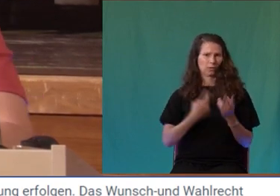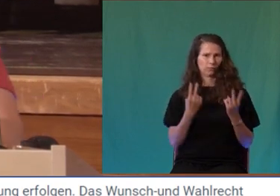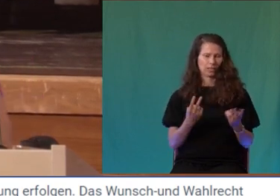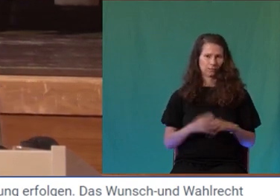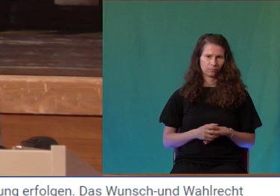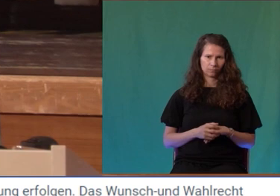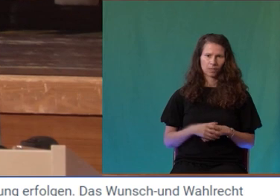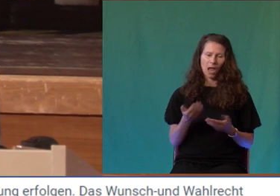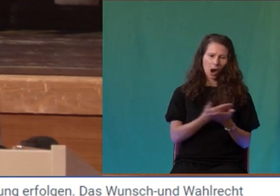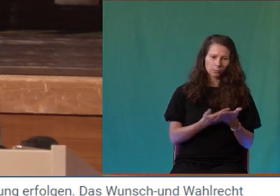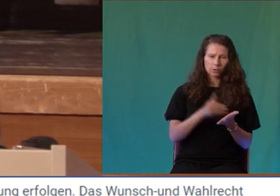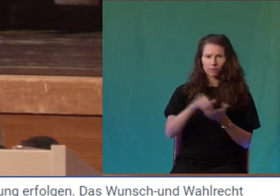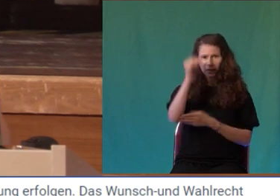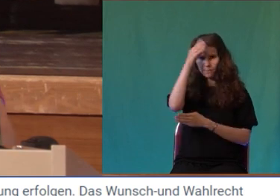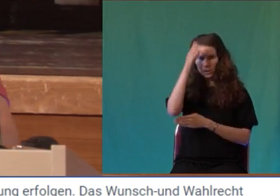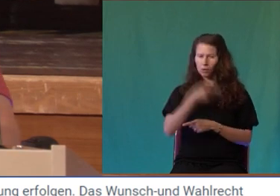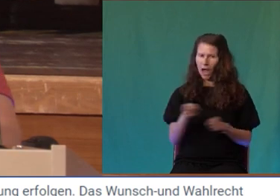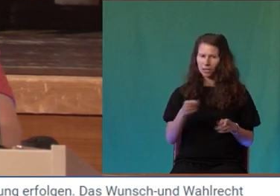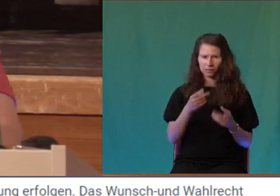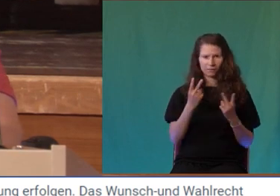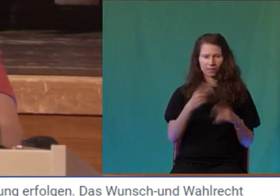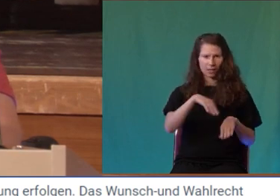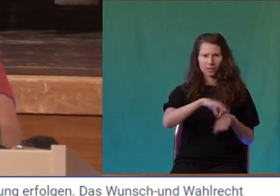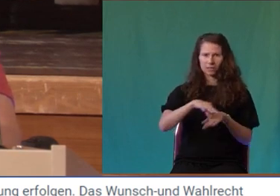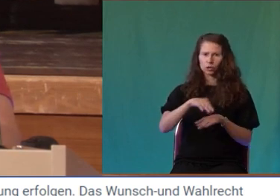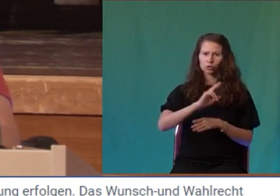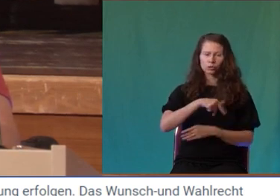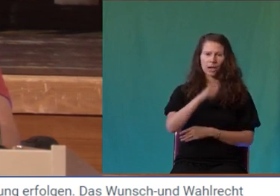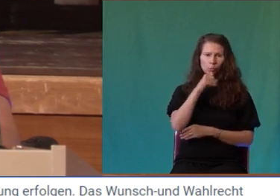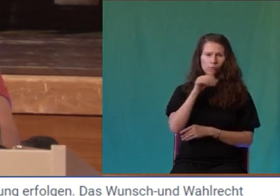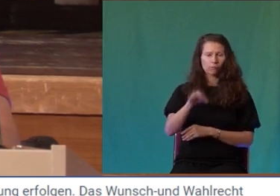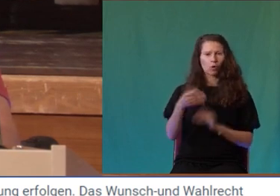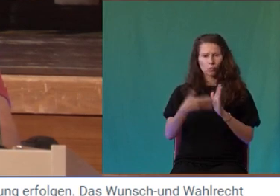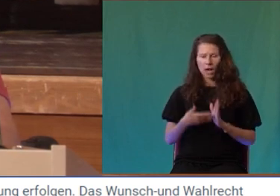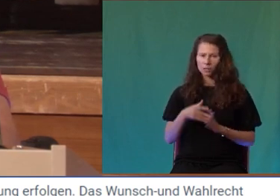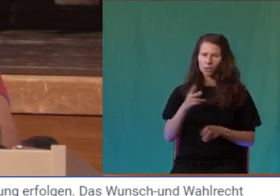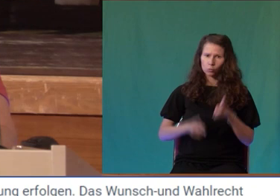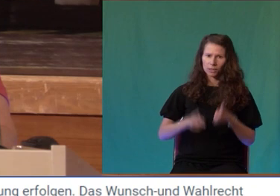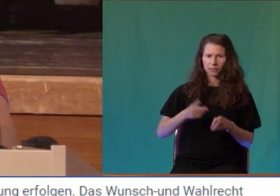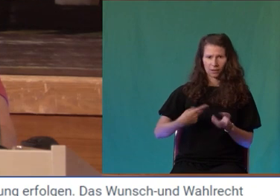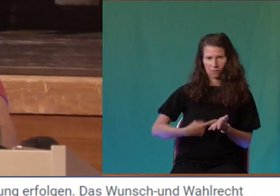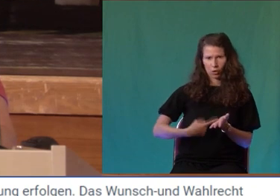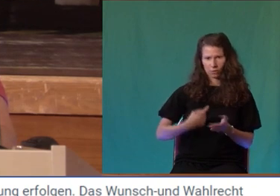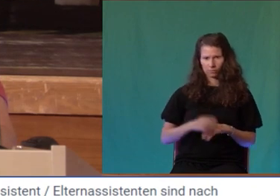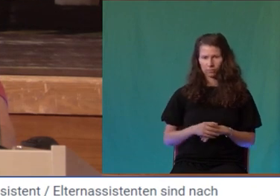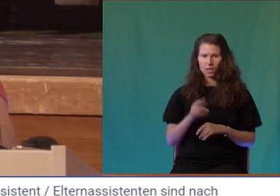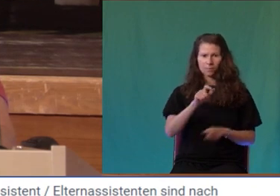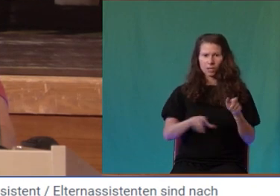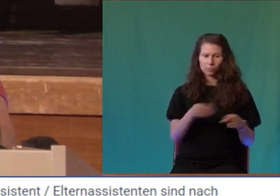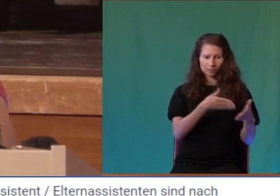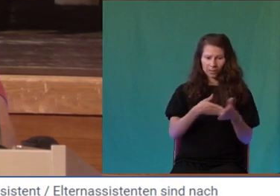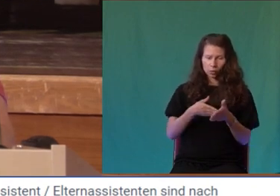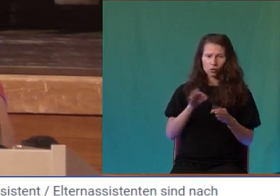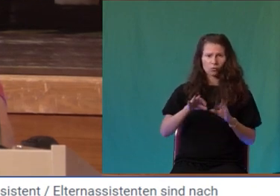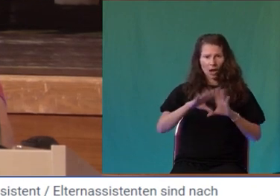aus und Fortbildungen allen relevanten medizinischen und sozialen Berufen für Gutachte und Juristen und Menschen mit Behinderungen in allen